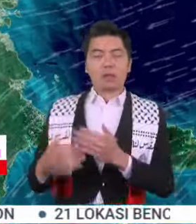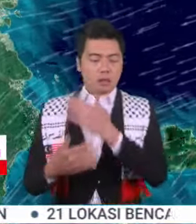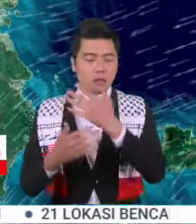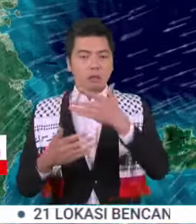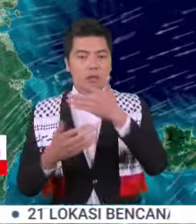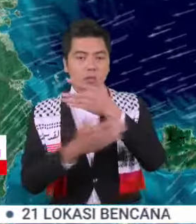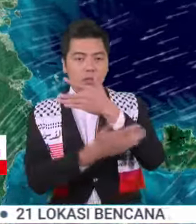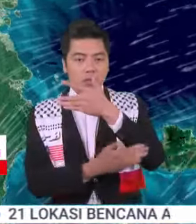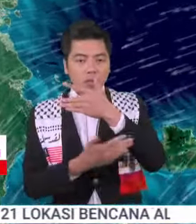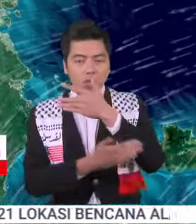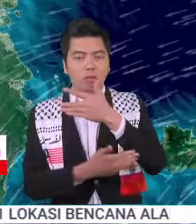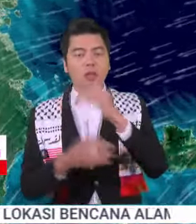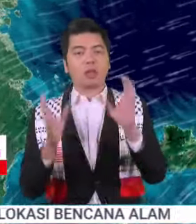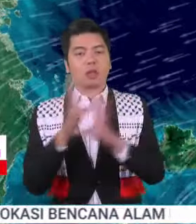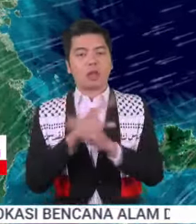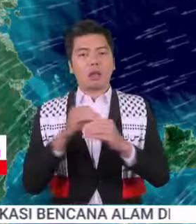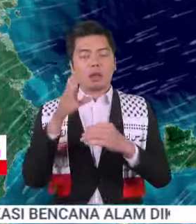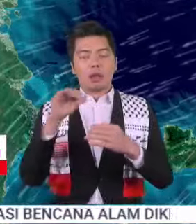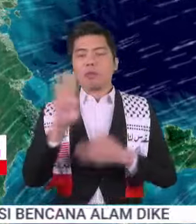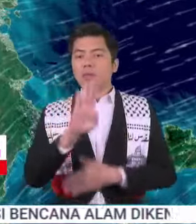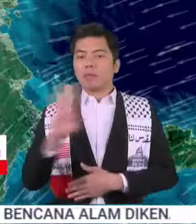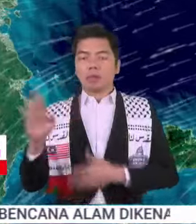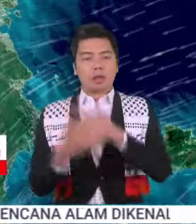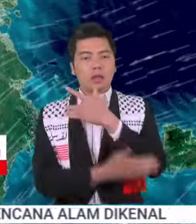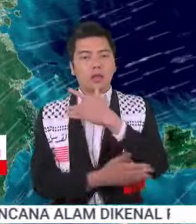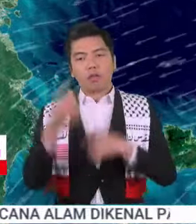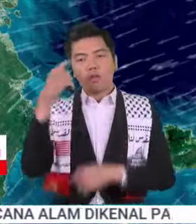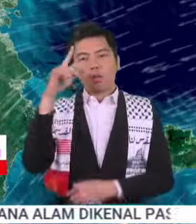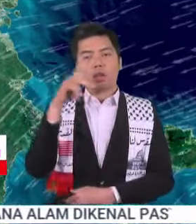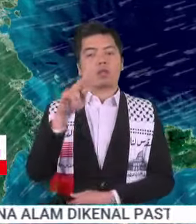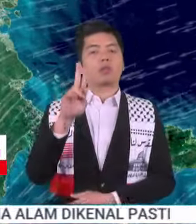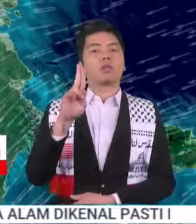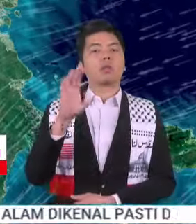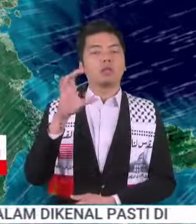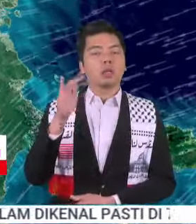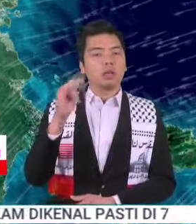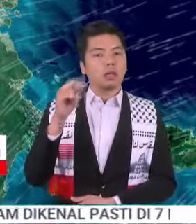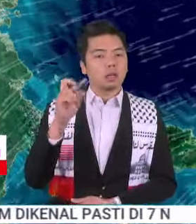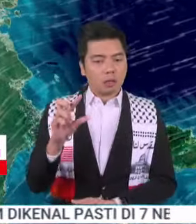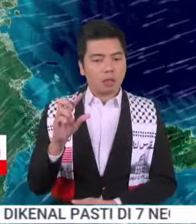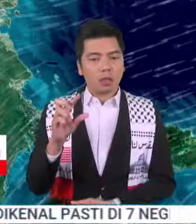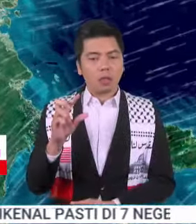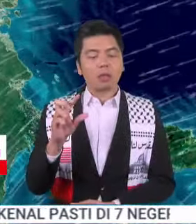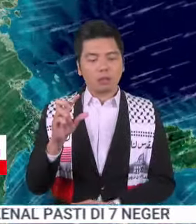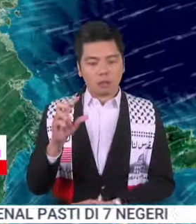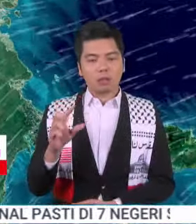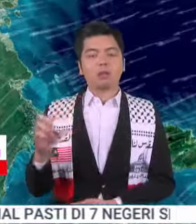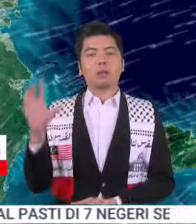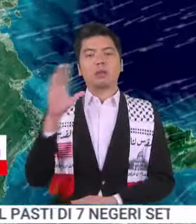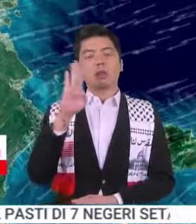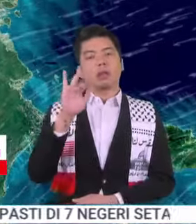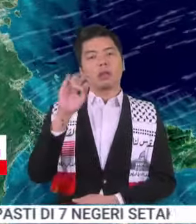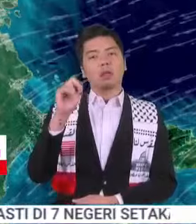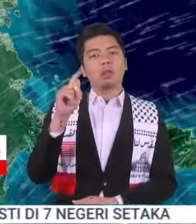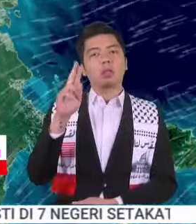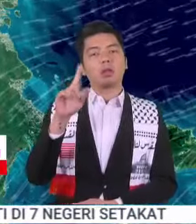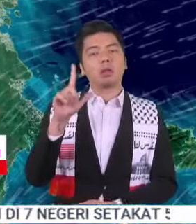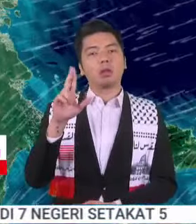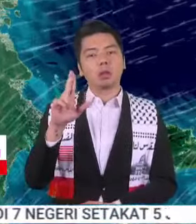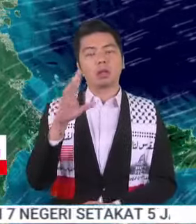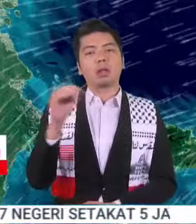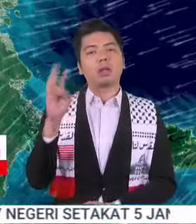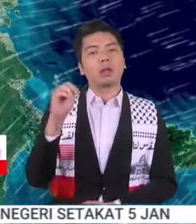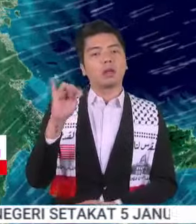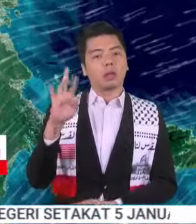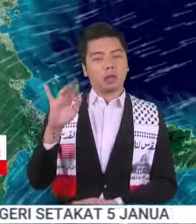tengah dan juga di bahagian barat, melibatkan bahagian Kuching, Serian, Seri Aman, di bahagian Mukah, Bintulu, Miri